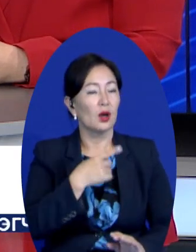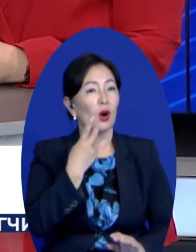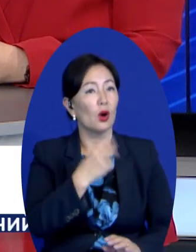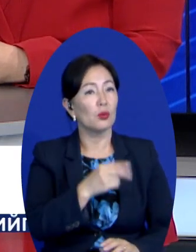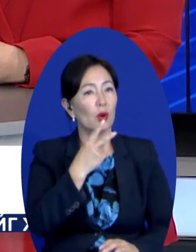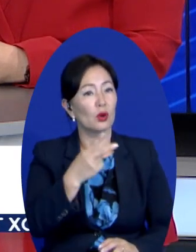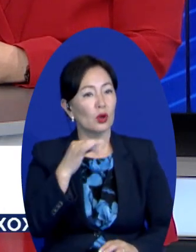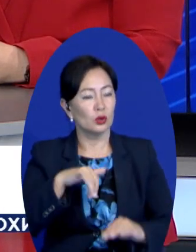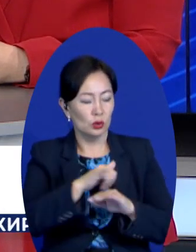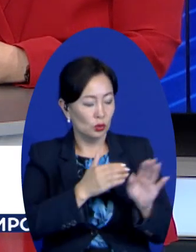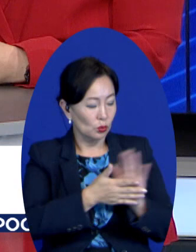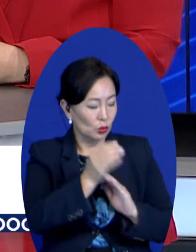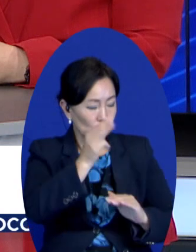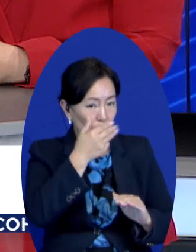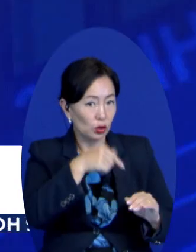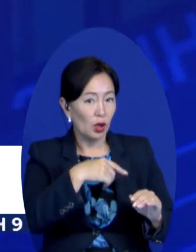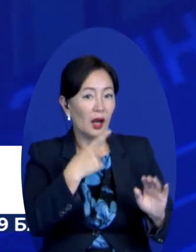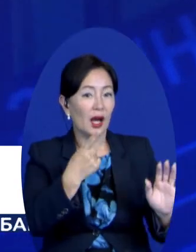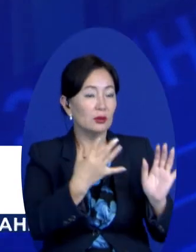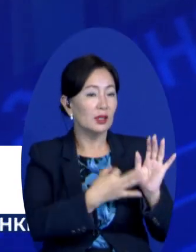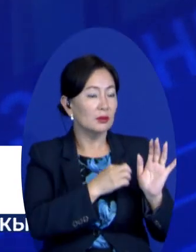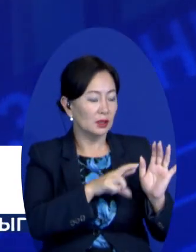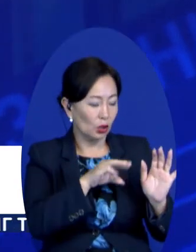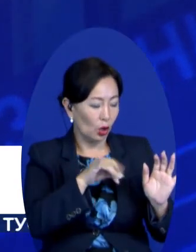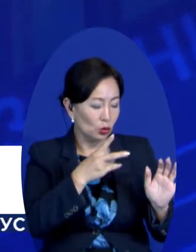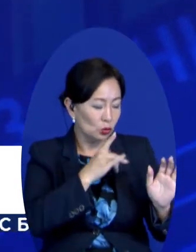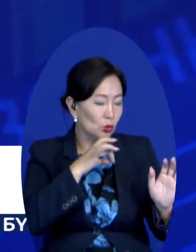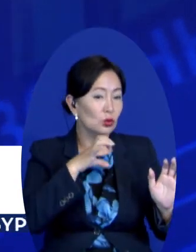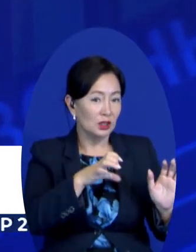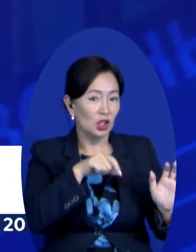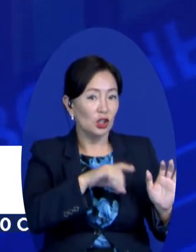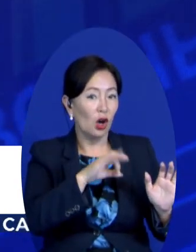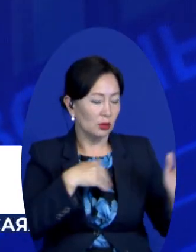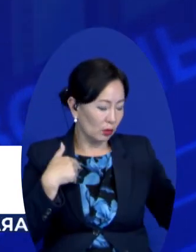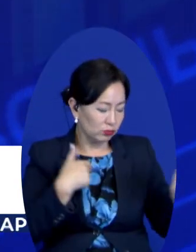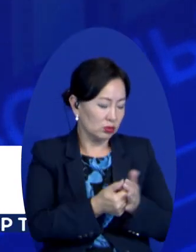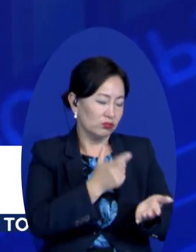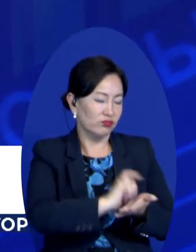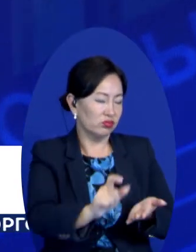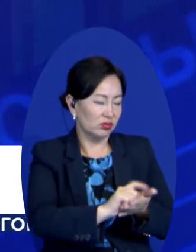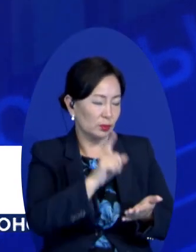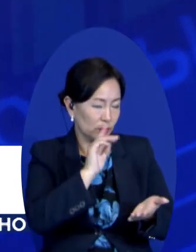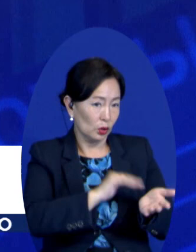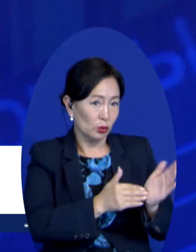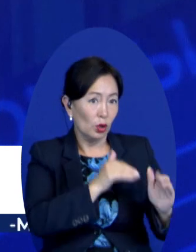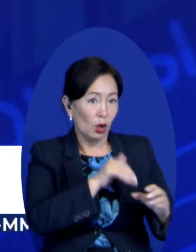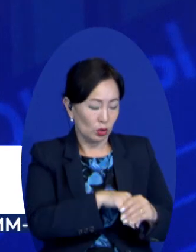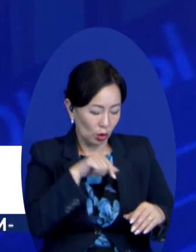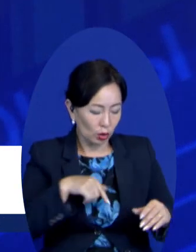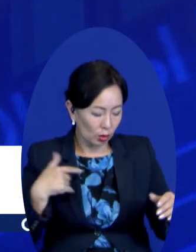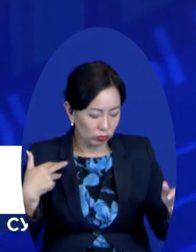төсвийн тодтоглоор бол бид нэр 18 сая тон нүүрсийг энэ ондоо багтааж экспортлно гэж тусгасан байгаа. За тэгэхээр яг өнөөдрийн